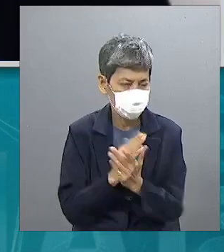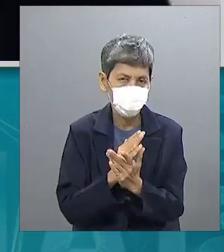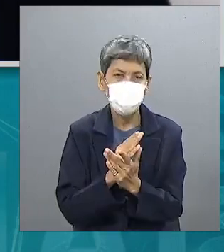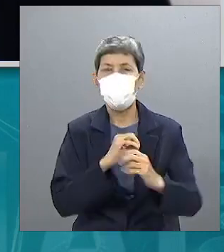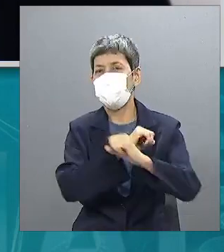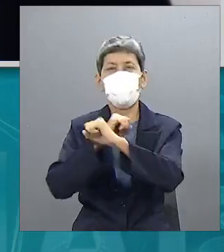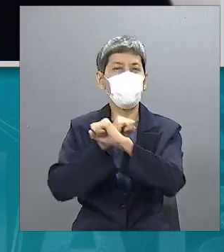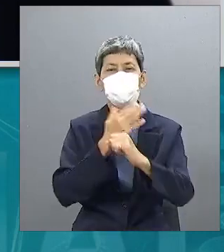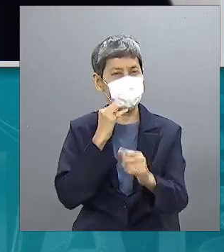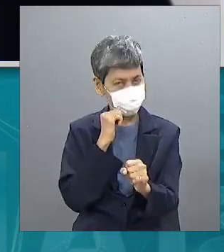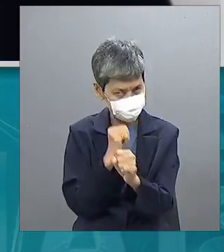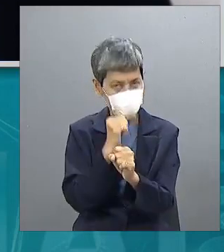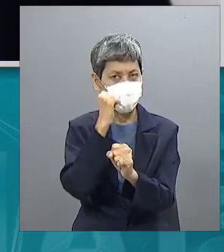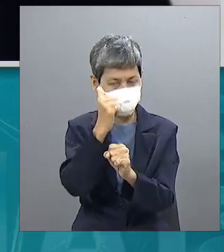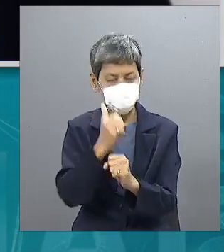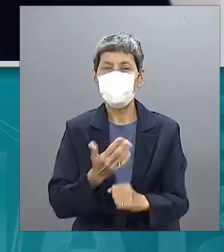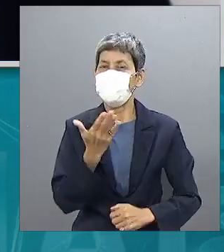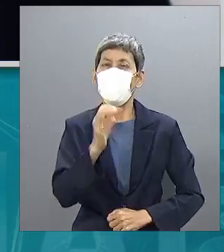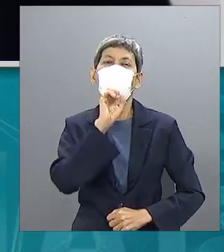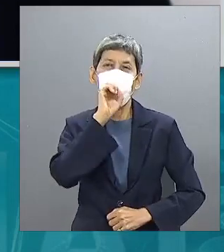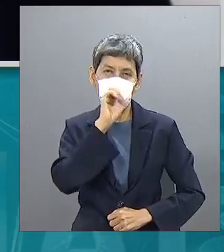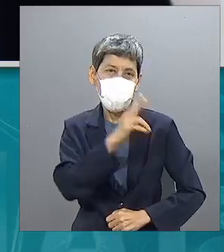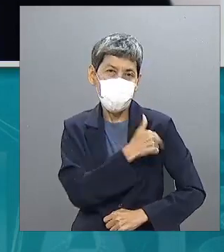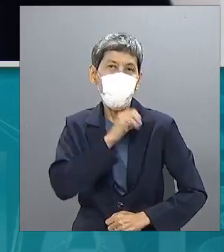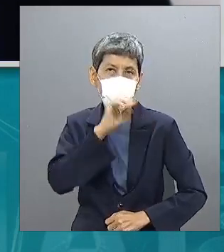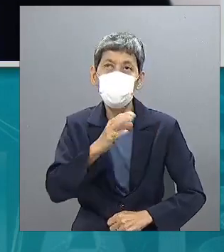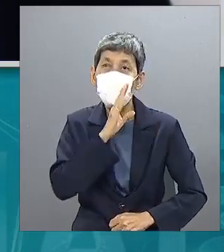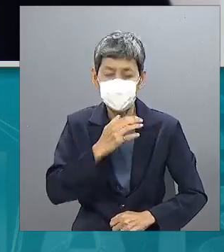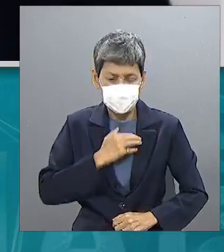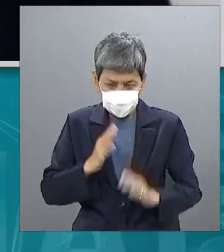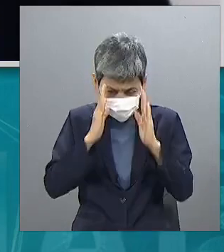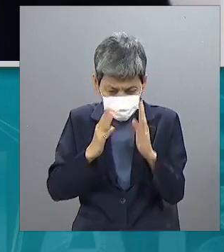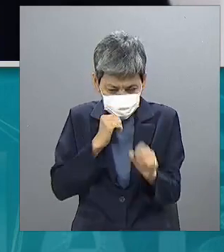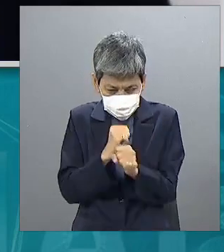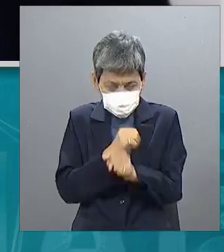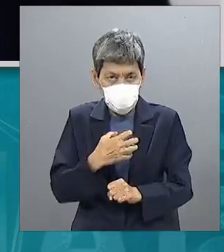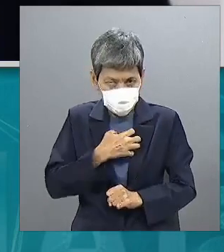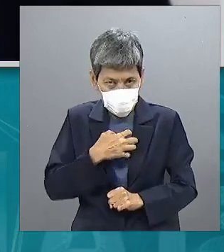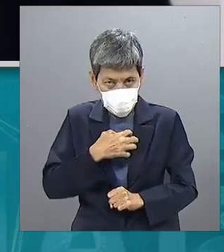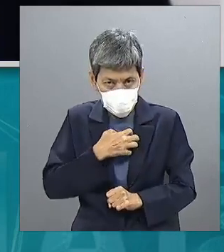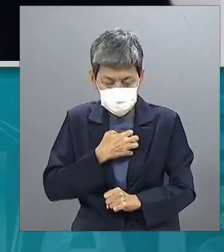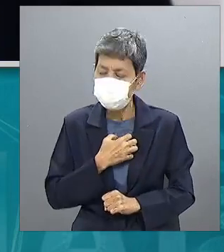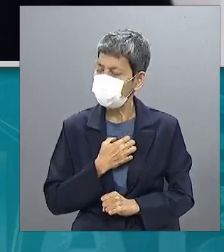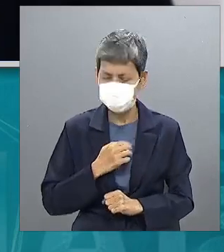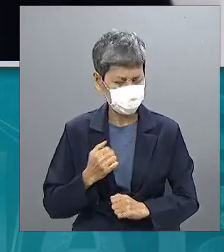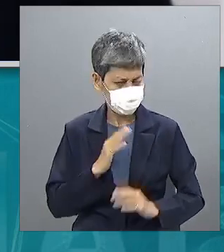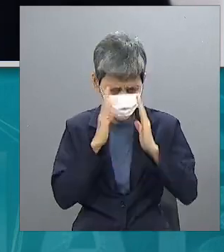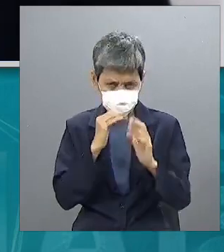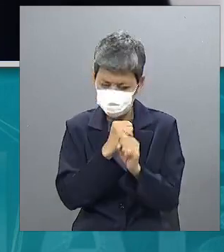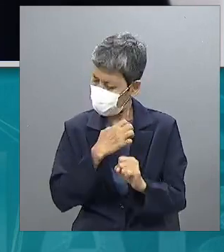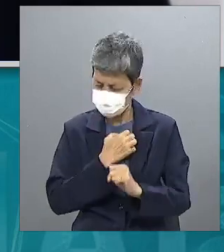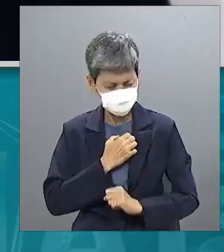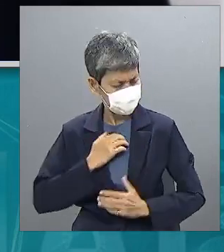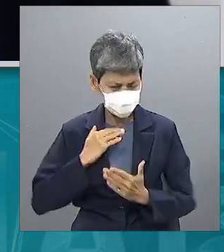จริงๆคืออย่างที่ด็อกเตอร์บอกไปว่าคือถ้าเรามีความตั้งใจอันนี้คือความตั้งใจจะต้องมาอันดับแรกเลยนะคะคือตั้งใจที่